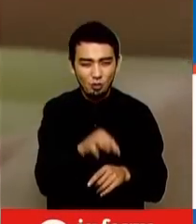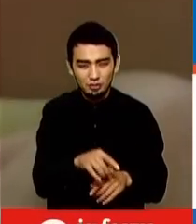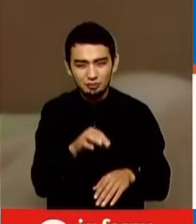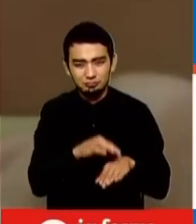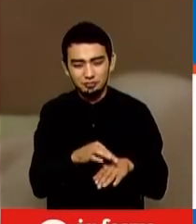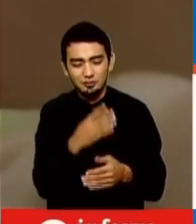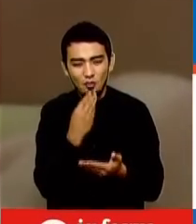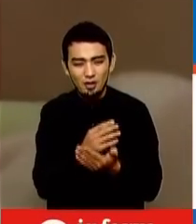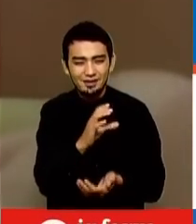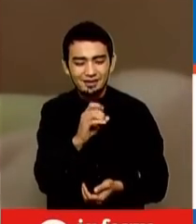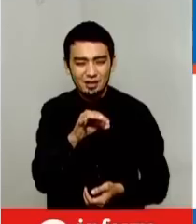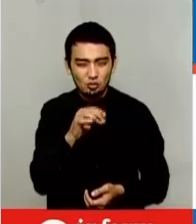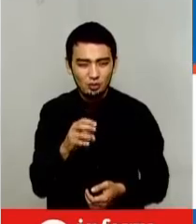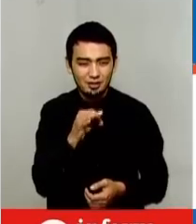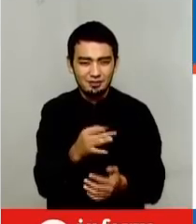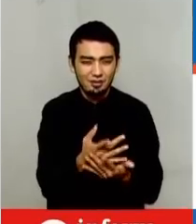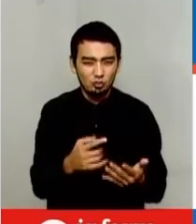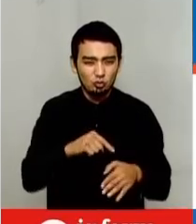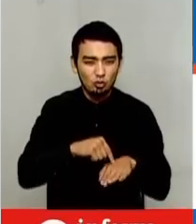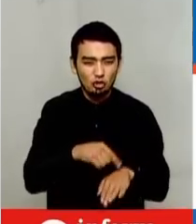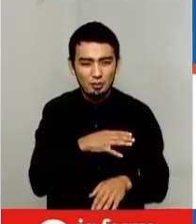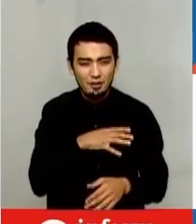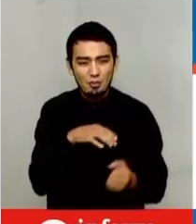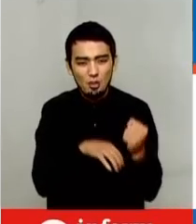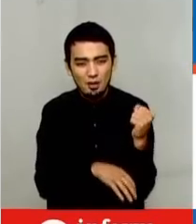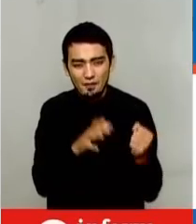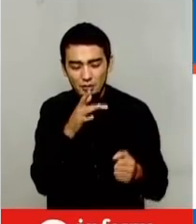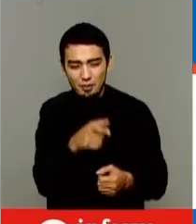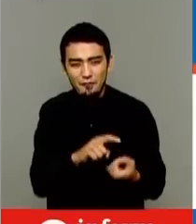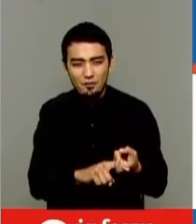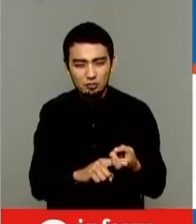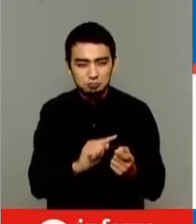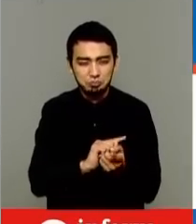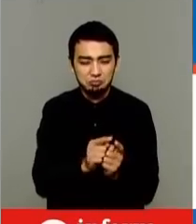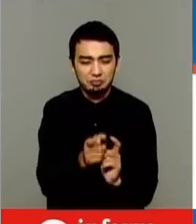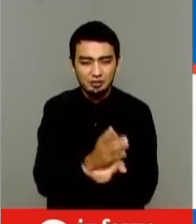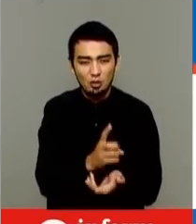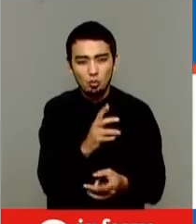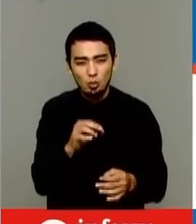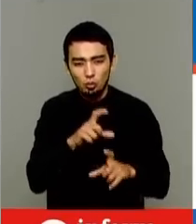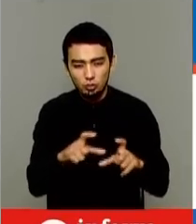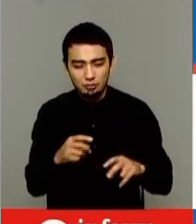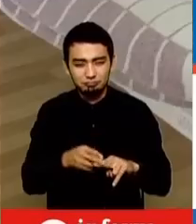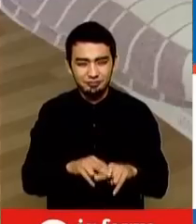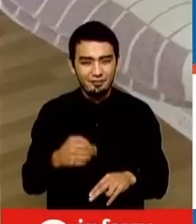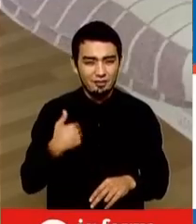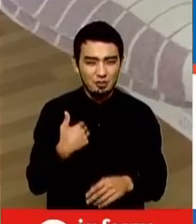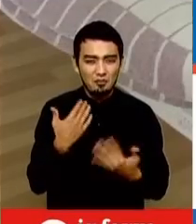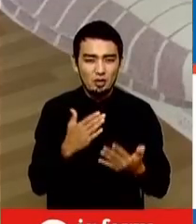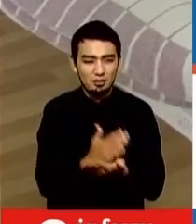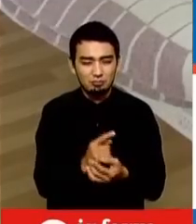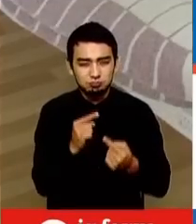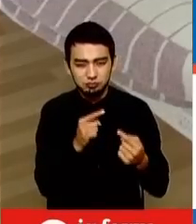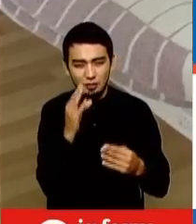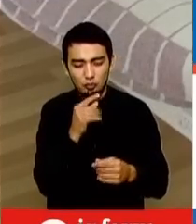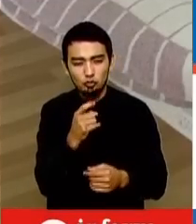не сезонностью, а локально в каких-то точках. В последнее время вирус мутировал. Но люди при этом приобрели определенный коллективный иммунитет, не